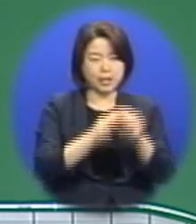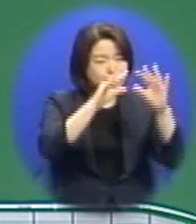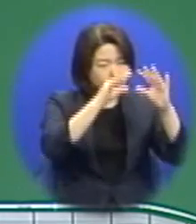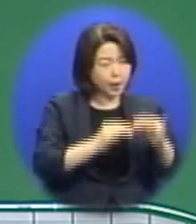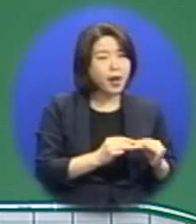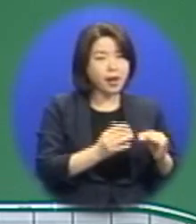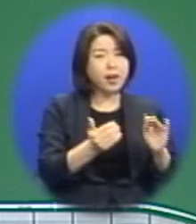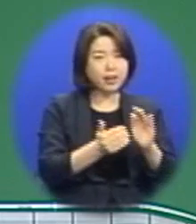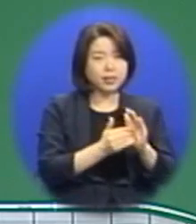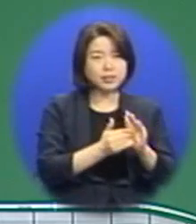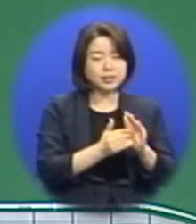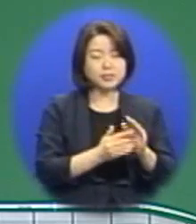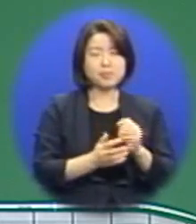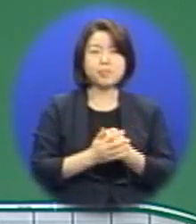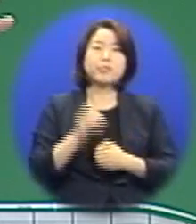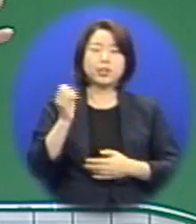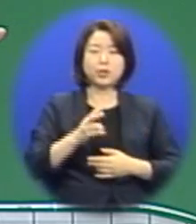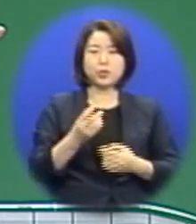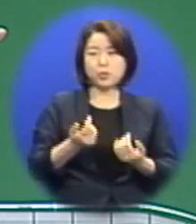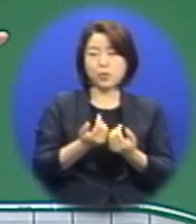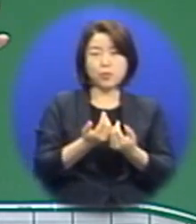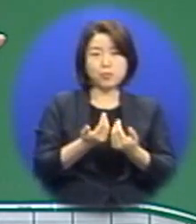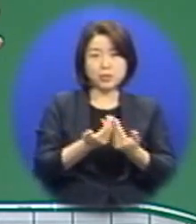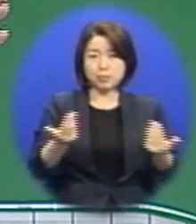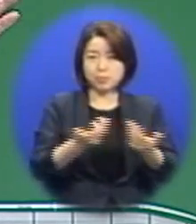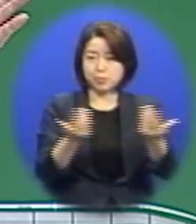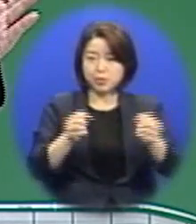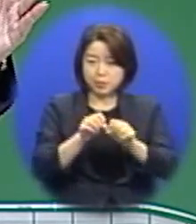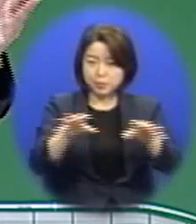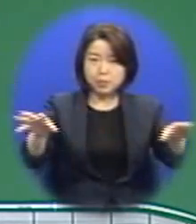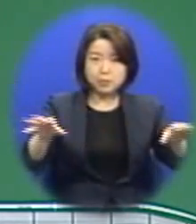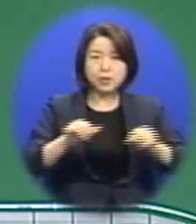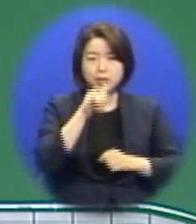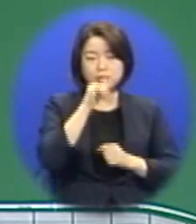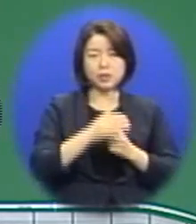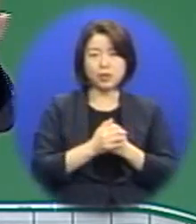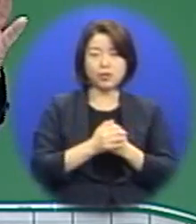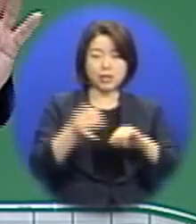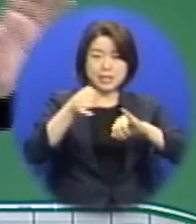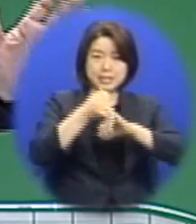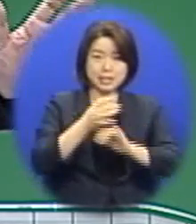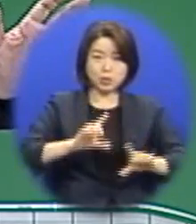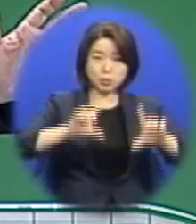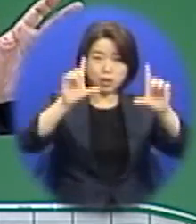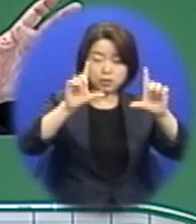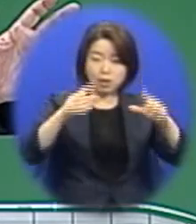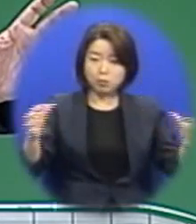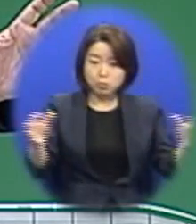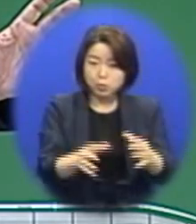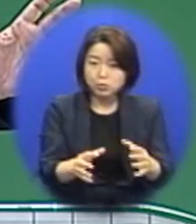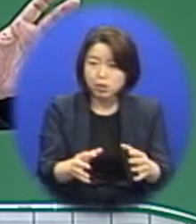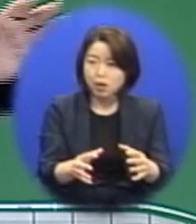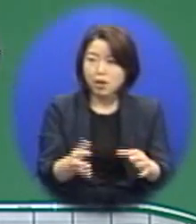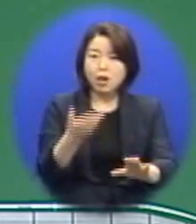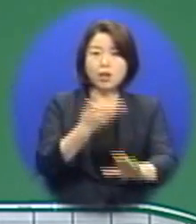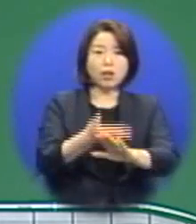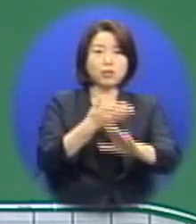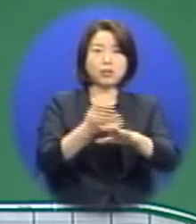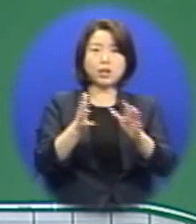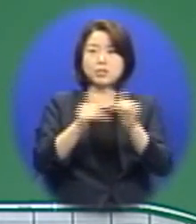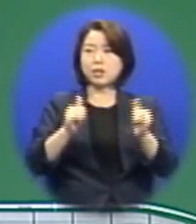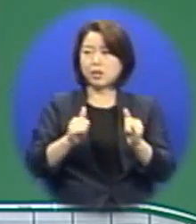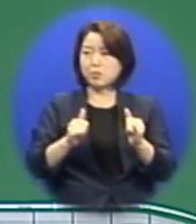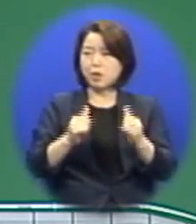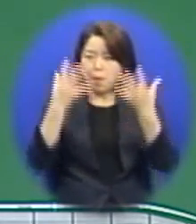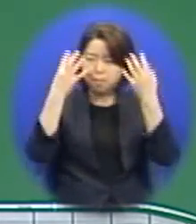동의했어요. 그리고 헤어졌습니다. 약속한 날 모였는데 사람들이 너무 많이 모였어요. 화가